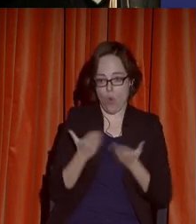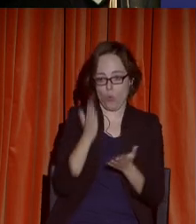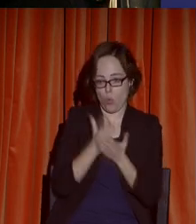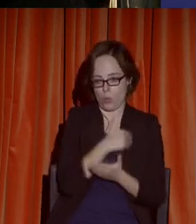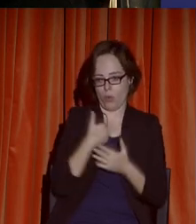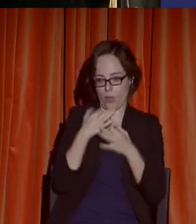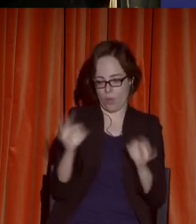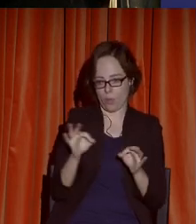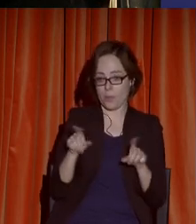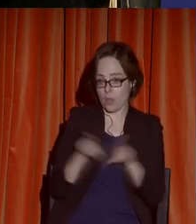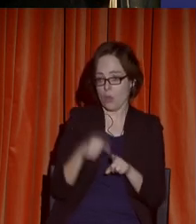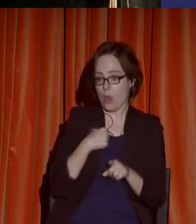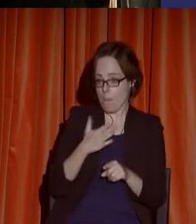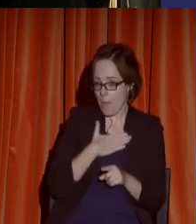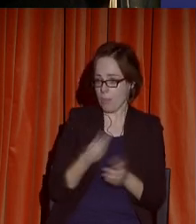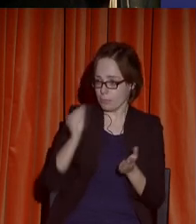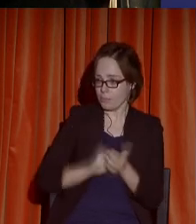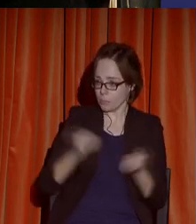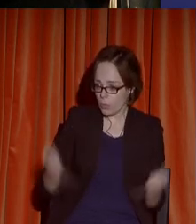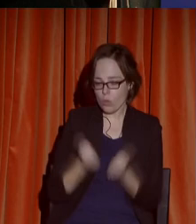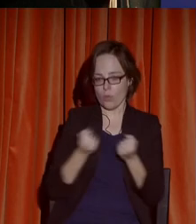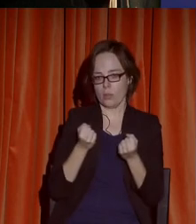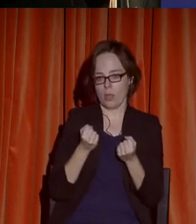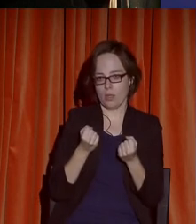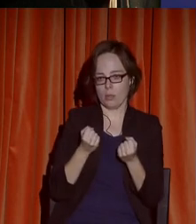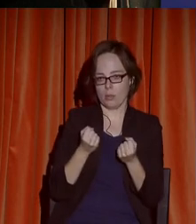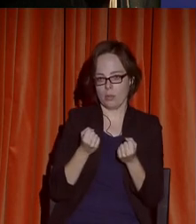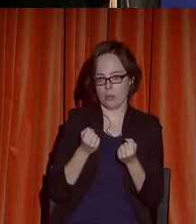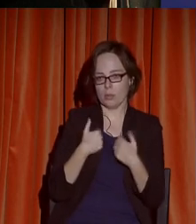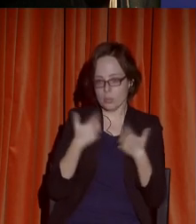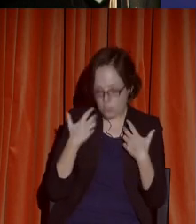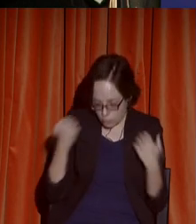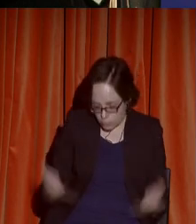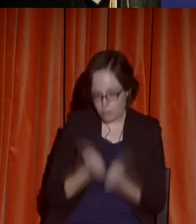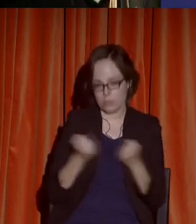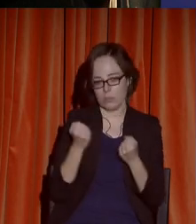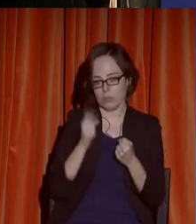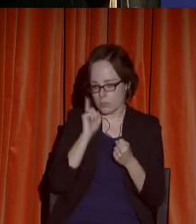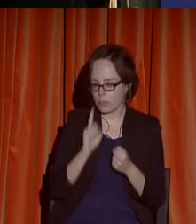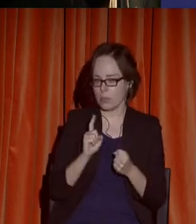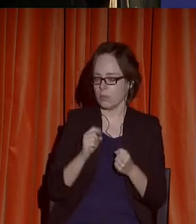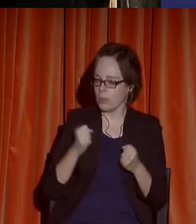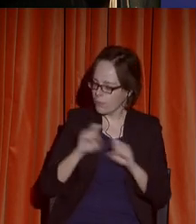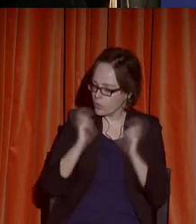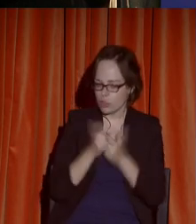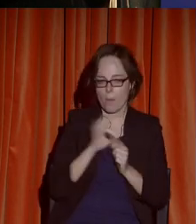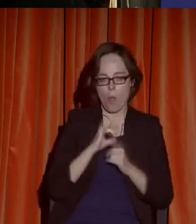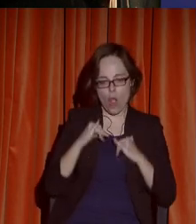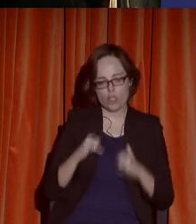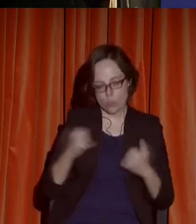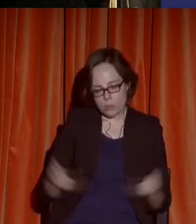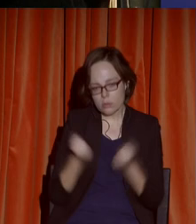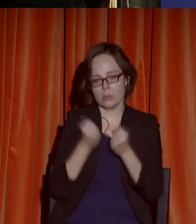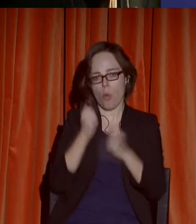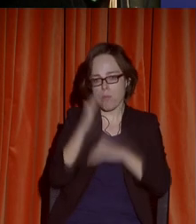dodatkowej motywacji do tego, aby przykładać wszystkich sił w budowaniu tej przyszłości Polski, z której